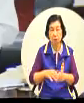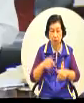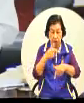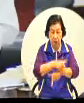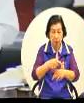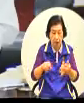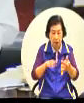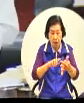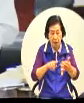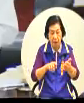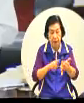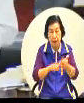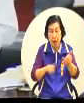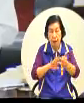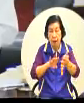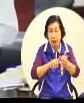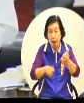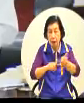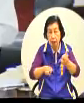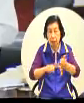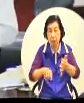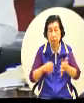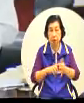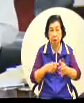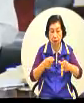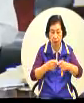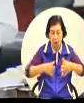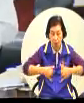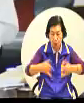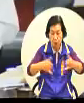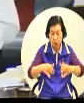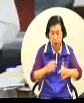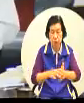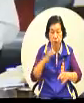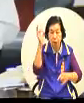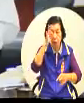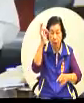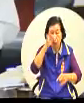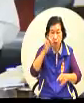忆，是非常非常有强烈的期盼。